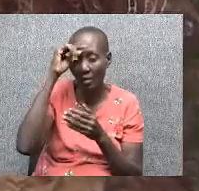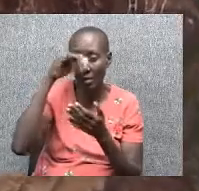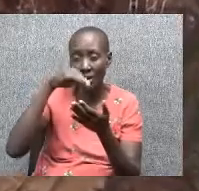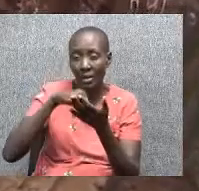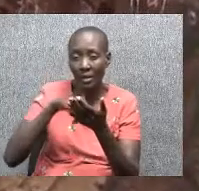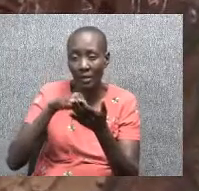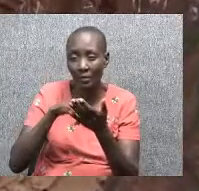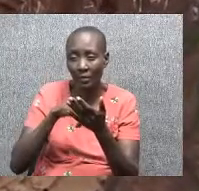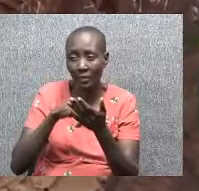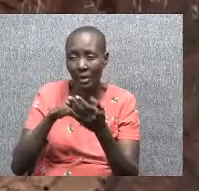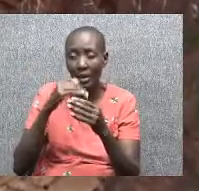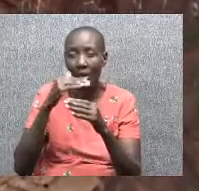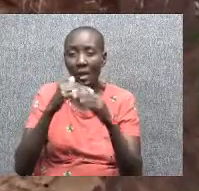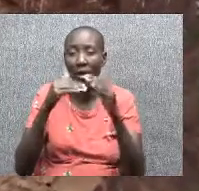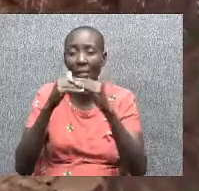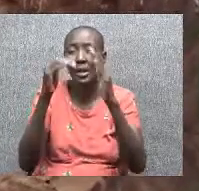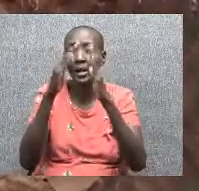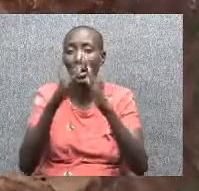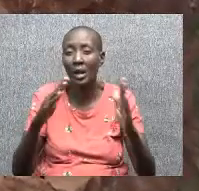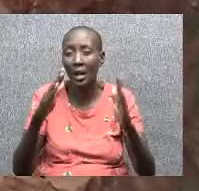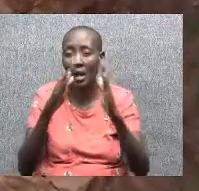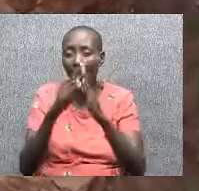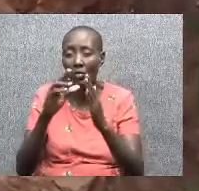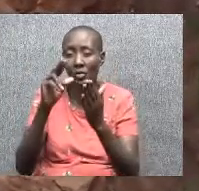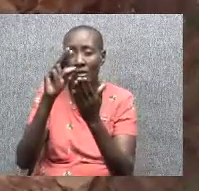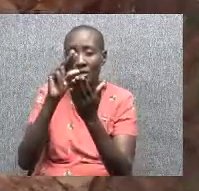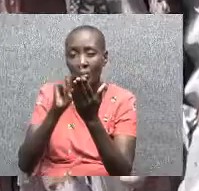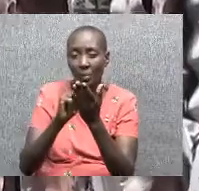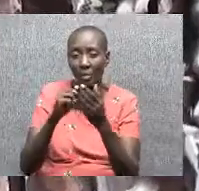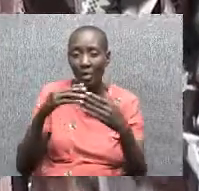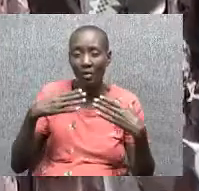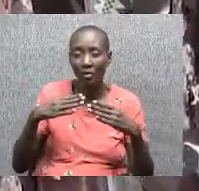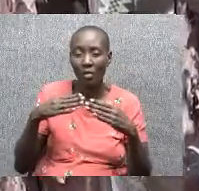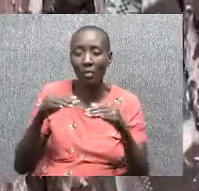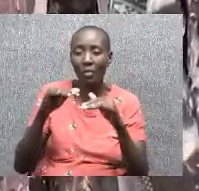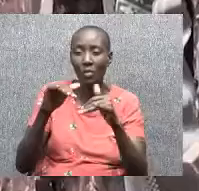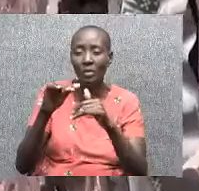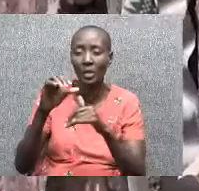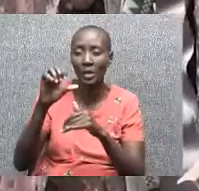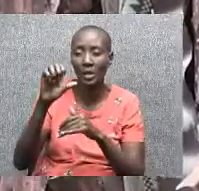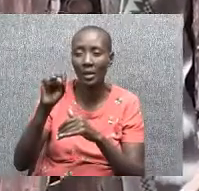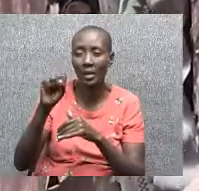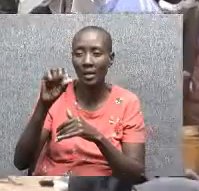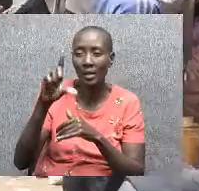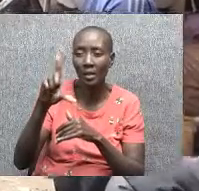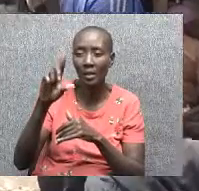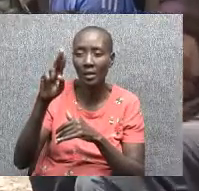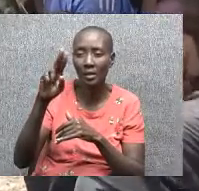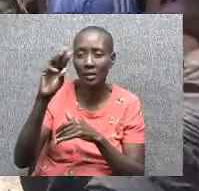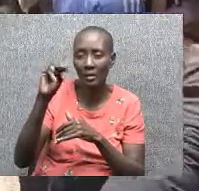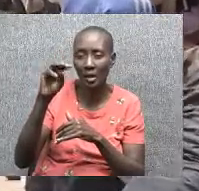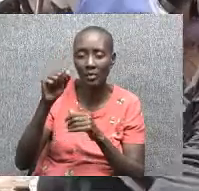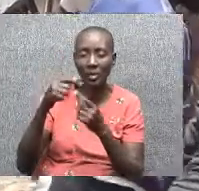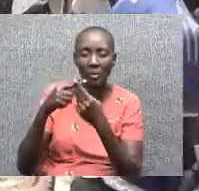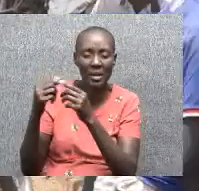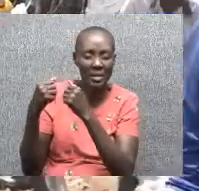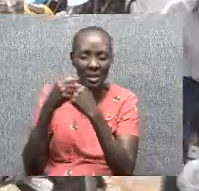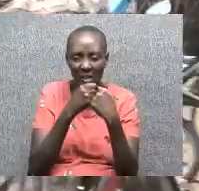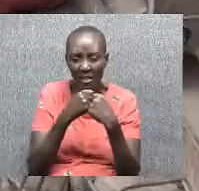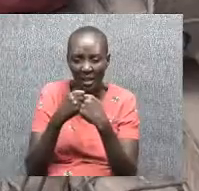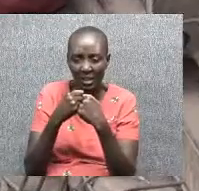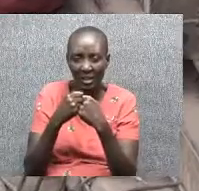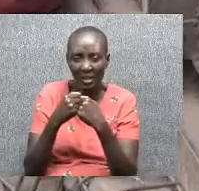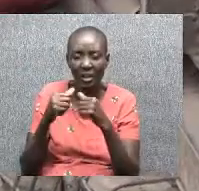katika kujenga nyumba za bei nafuu za wakazi wa mitaa duni, sekta hii imezidi kukumbwa na changamoto